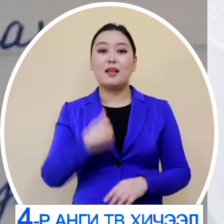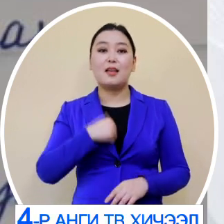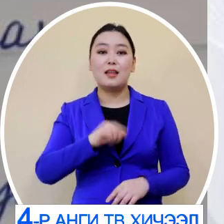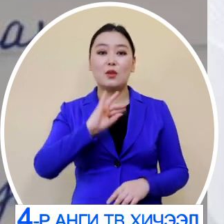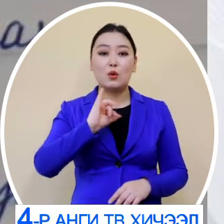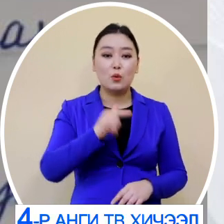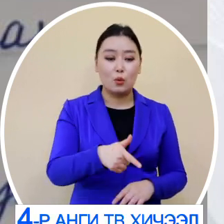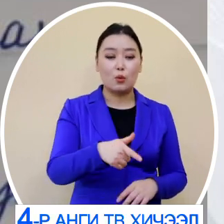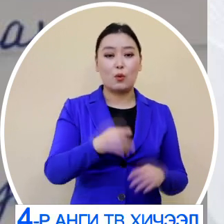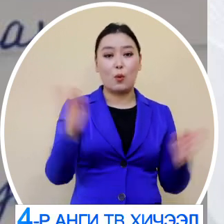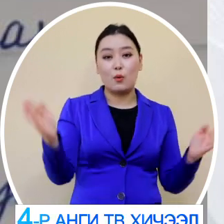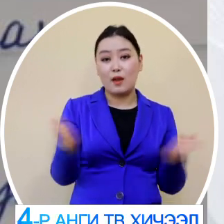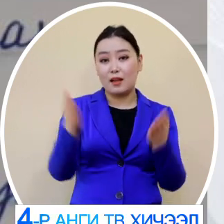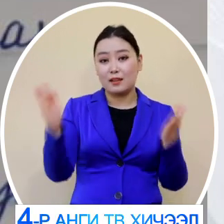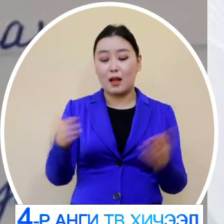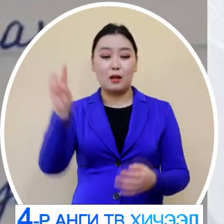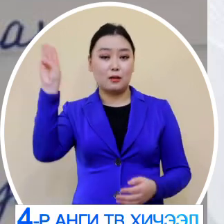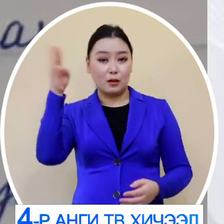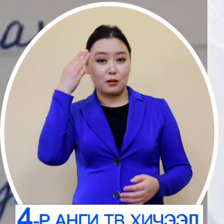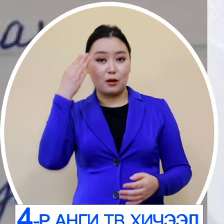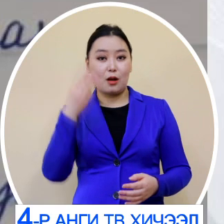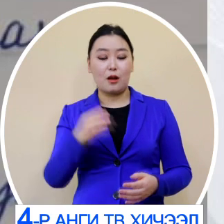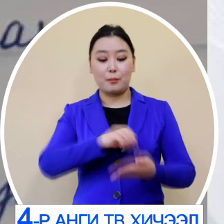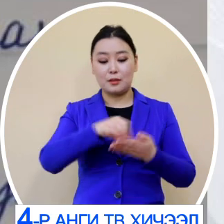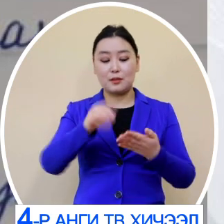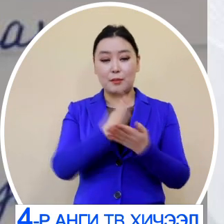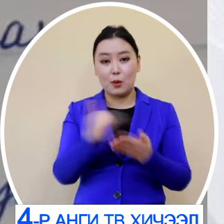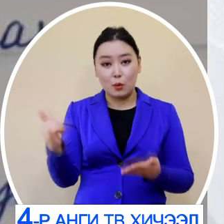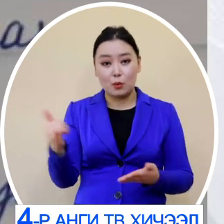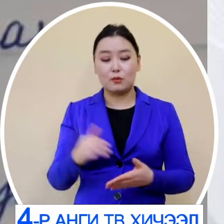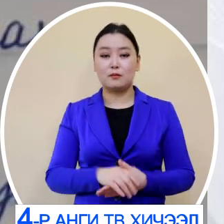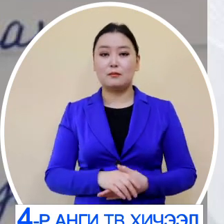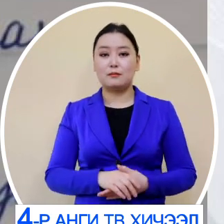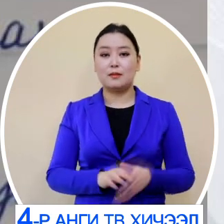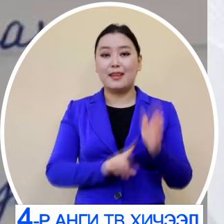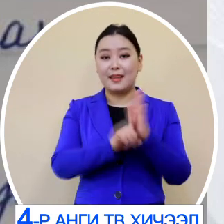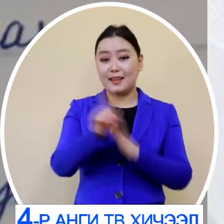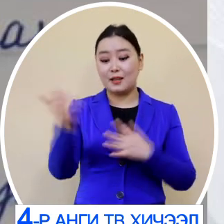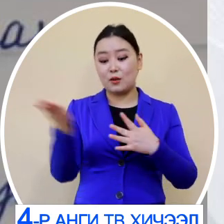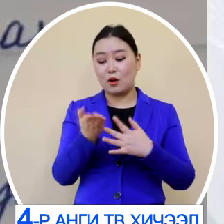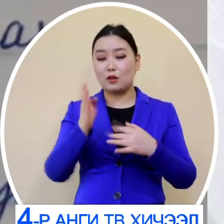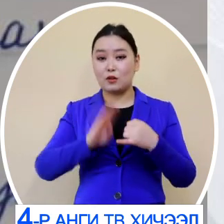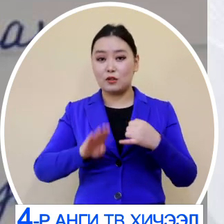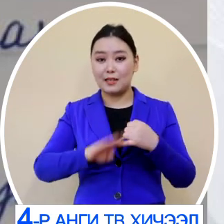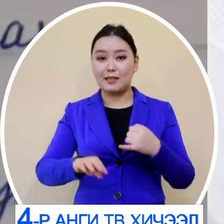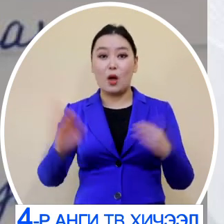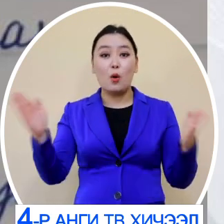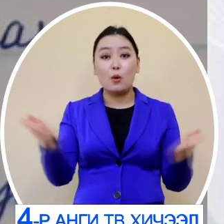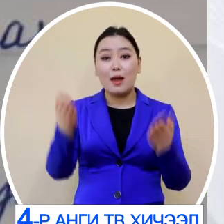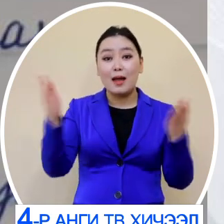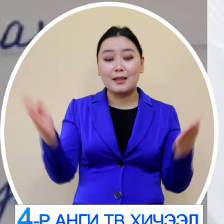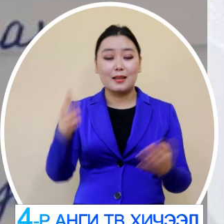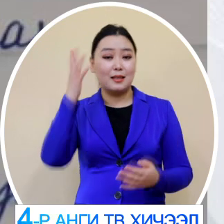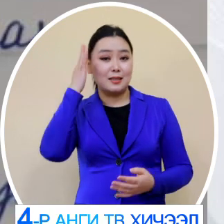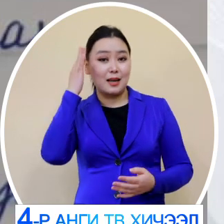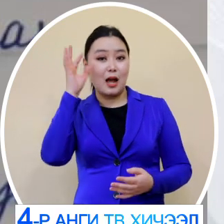Хинд юуг урайлахаа? Тодорхой гаргаж чадсан хэсгийг анхаараарай. За мөн эхлэл гол төгсгөл хэсэгтээ урайлах